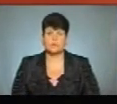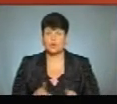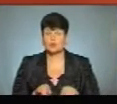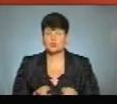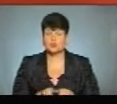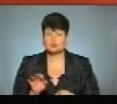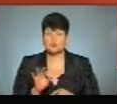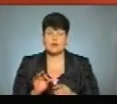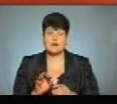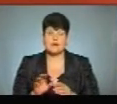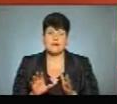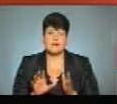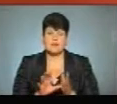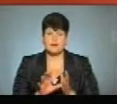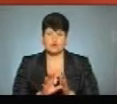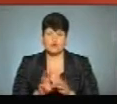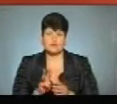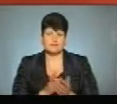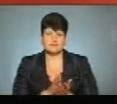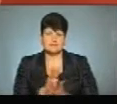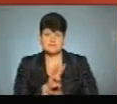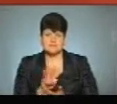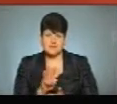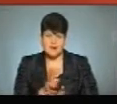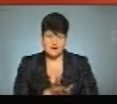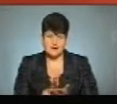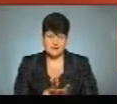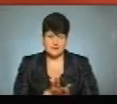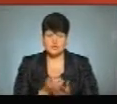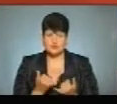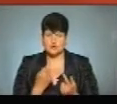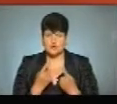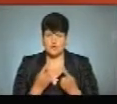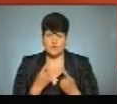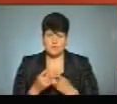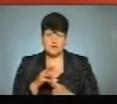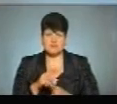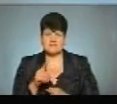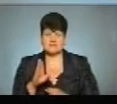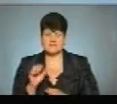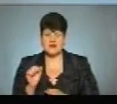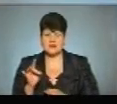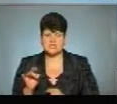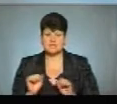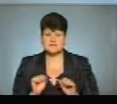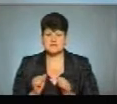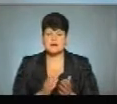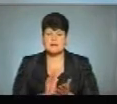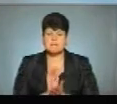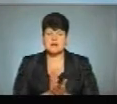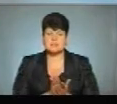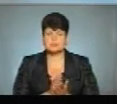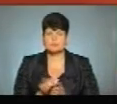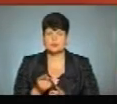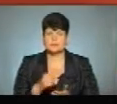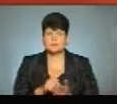Отож, про електронні сервіси Тернополя, бюджет участі, переможеньку та зраду сьогодні говоримо із Мар'яною Зварич, керівницею прес-служби Тернопільської